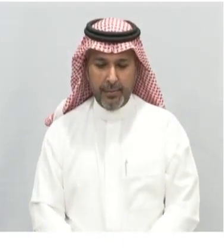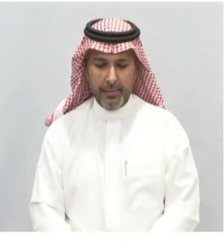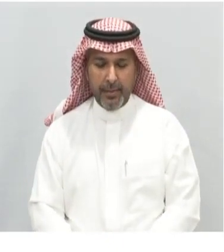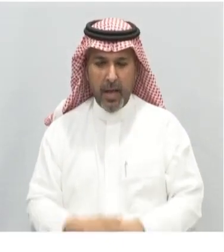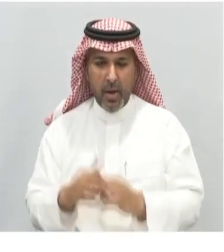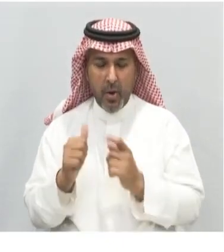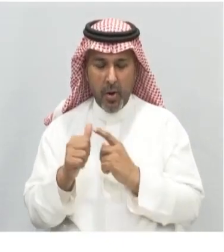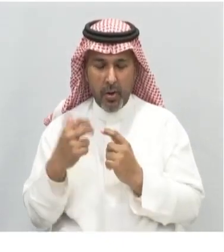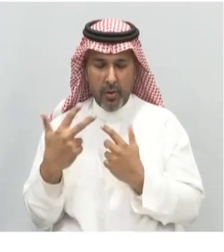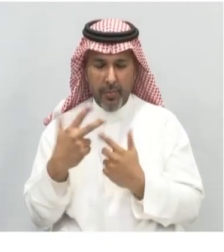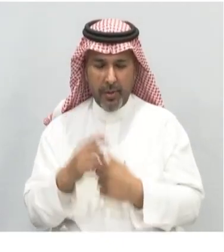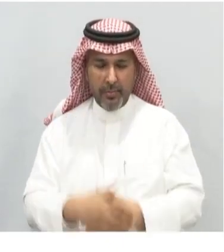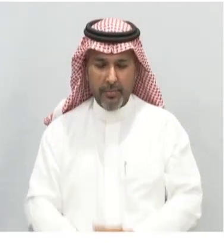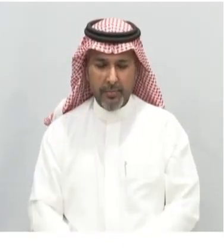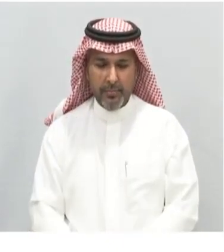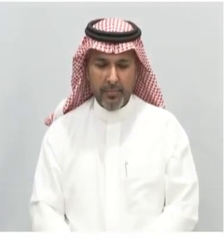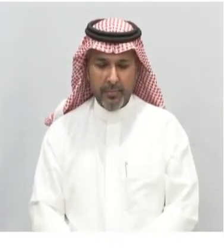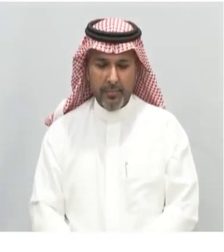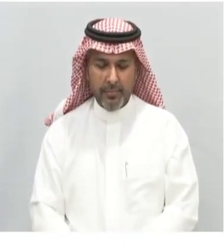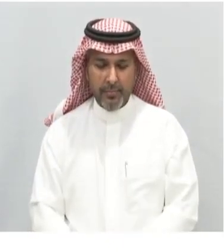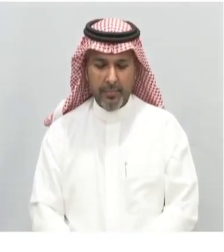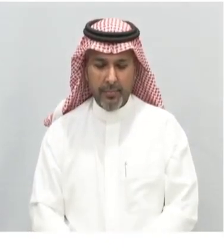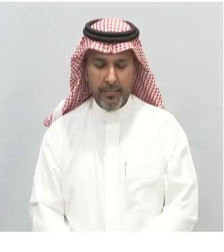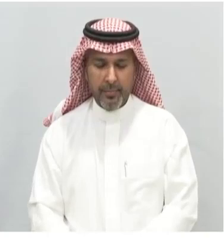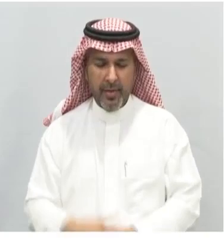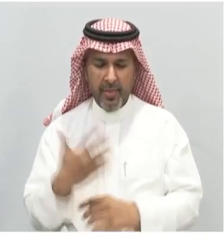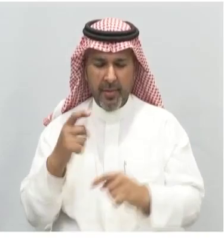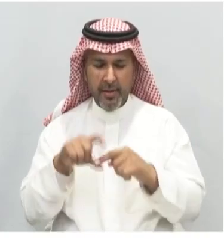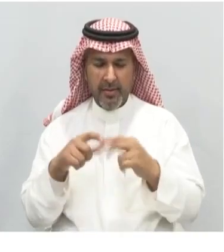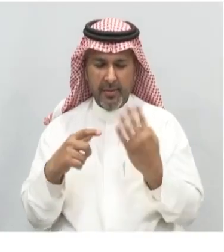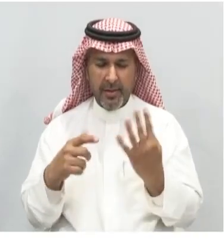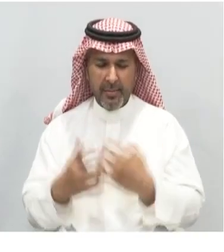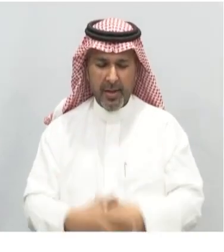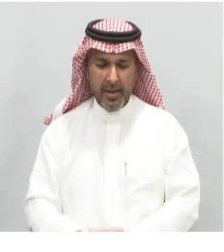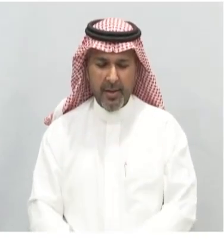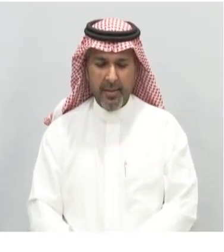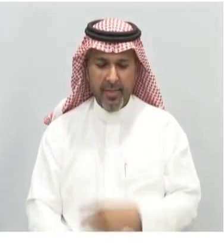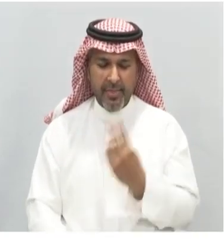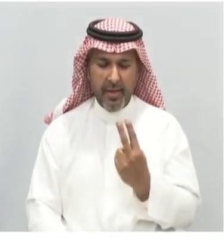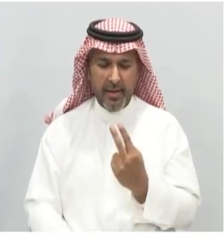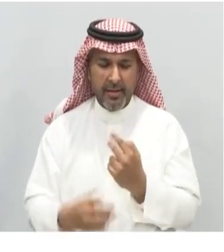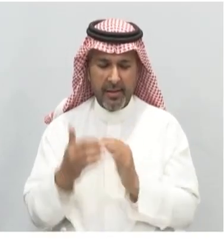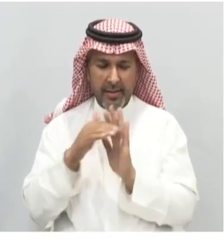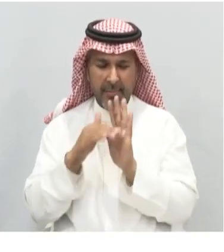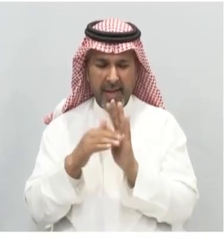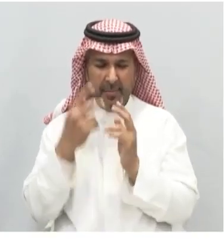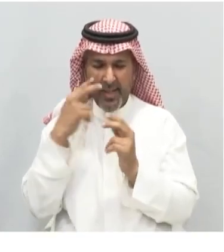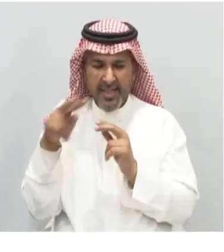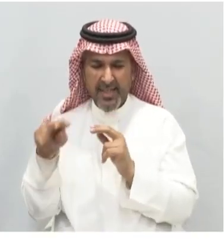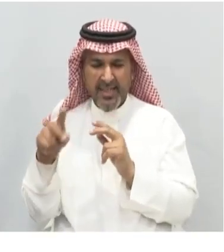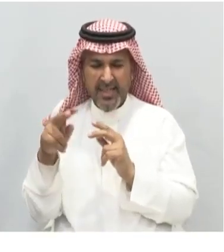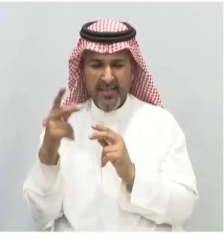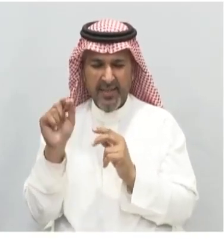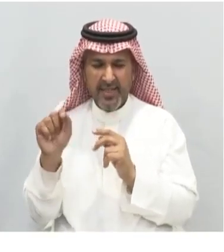الحقيقه البسيطه التي نعرفها 8 تقسي 4 تساوي 2 كم هنا من صفر ابنائي